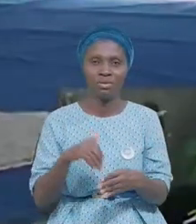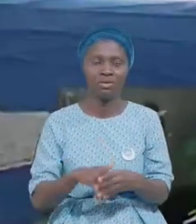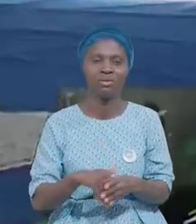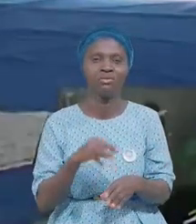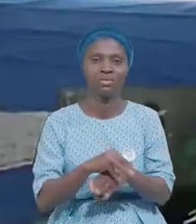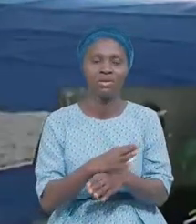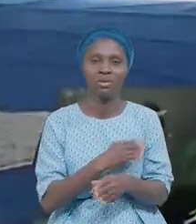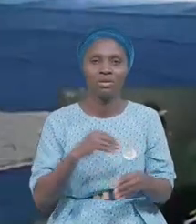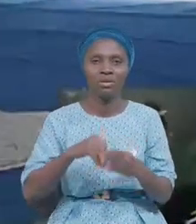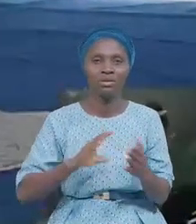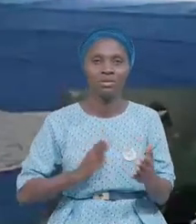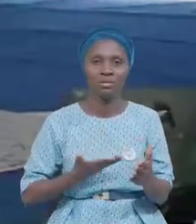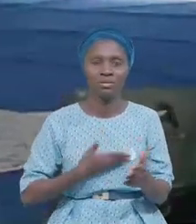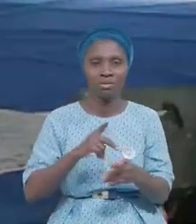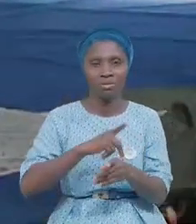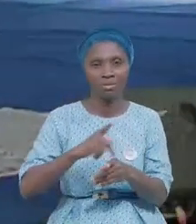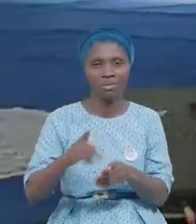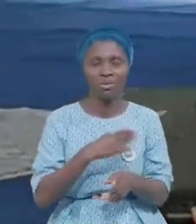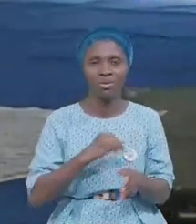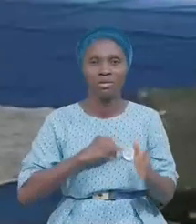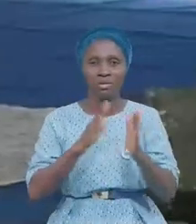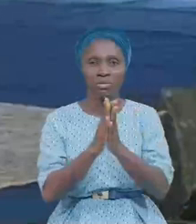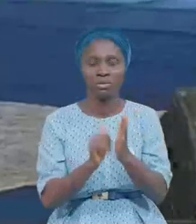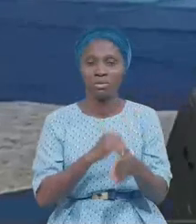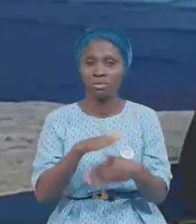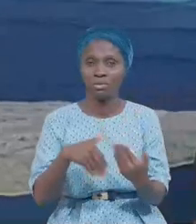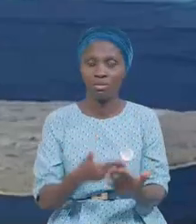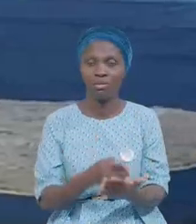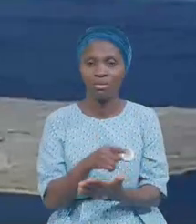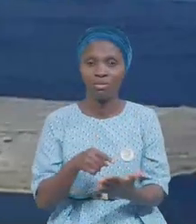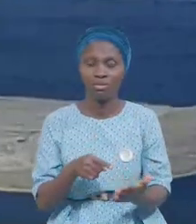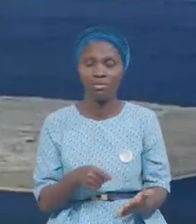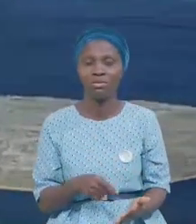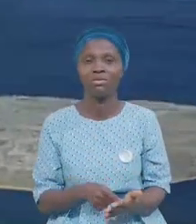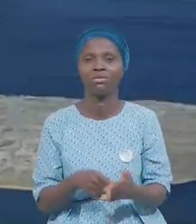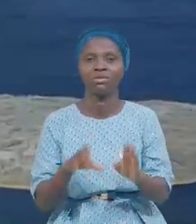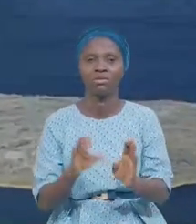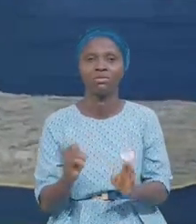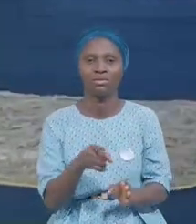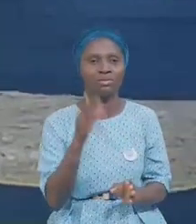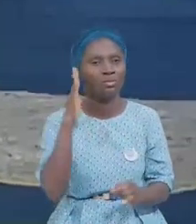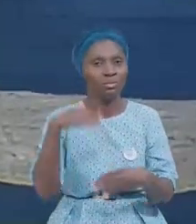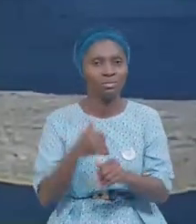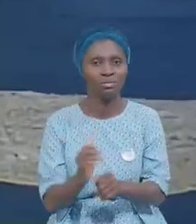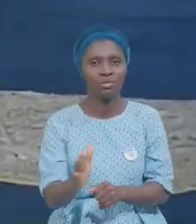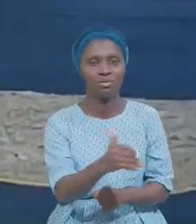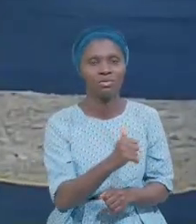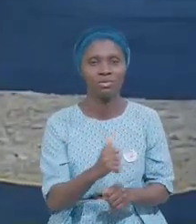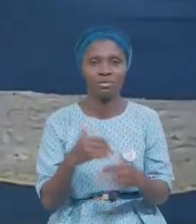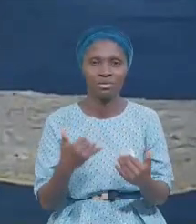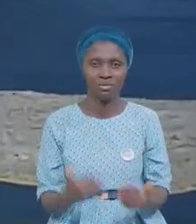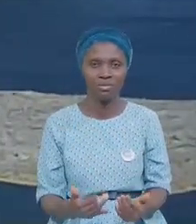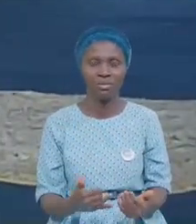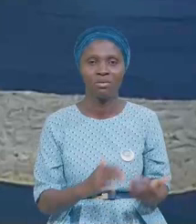nos professions. Et je prie que toutes ces sessions, que vous vous rendez disponibles. Et le ciel